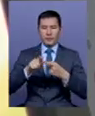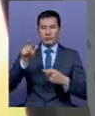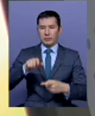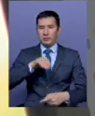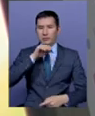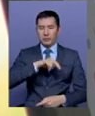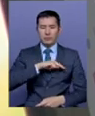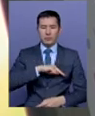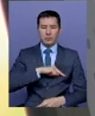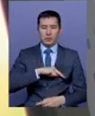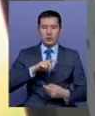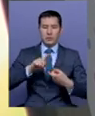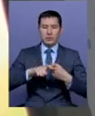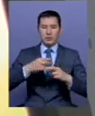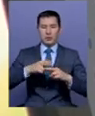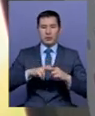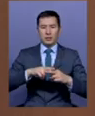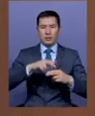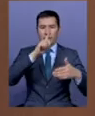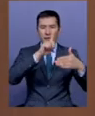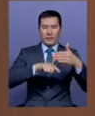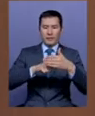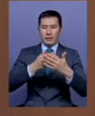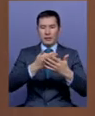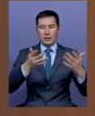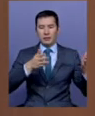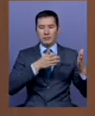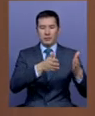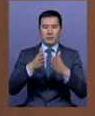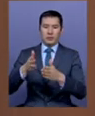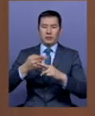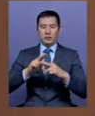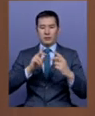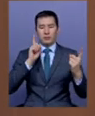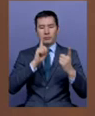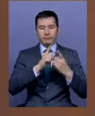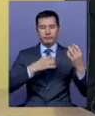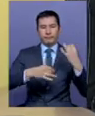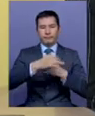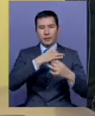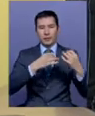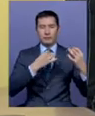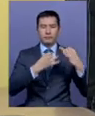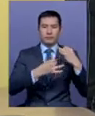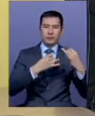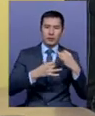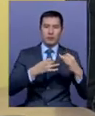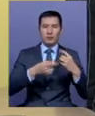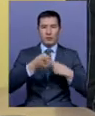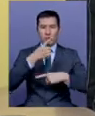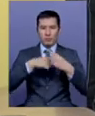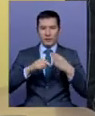жатыр. Олар деструктивті ағымның ықпалындағы адамдармен тілдесіп, оларды қоғамға қайтару бағытында тер төгіп жүр. Биыл